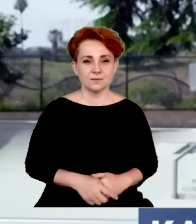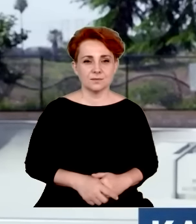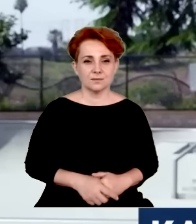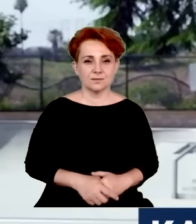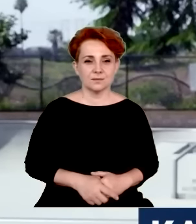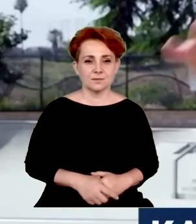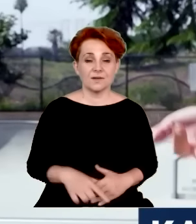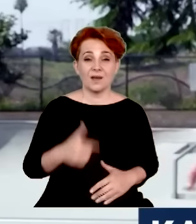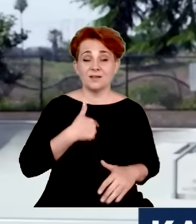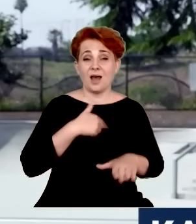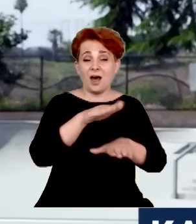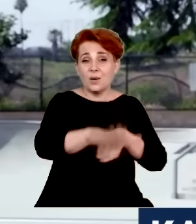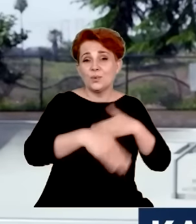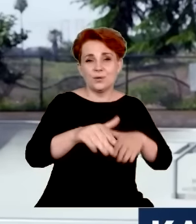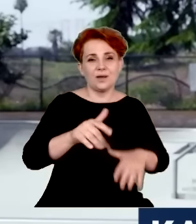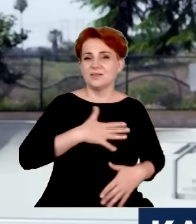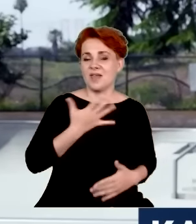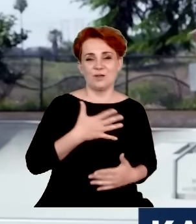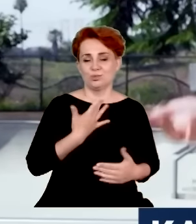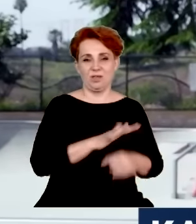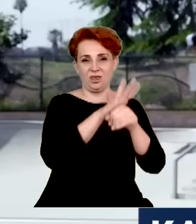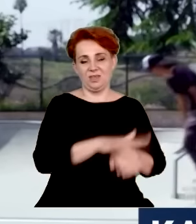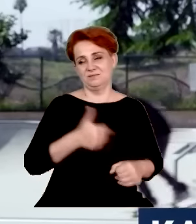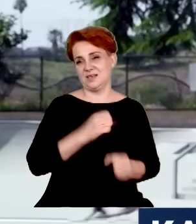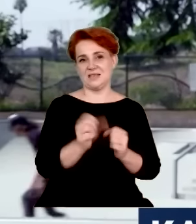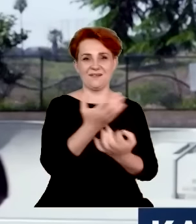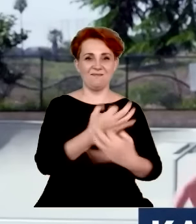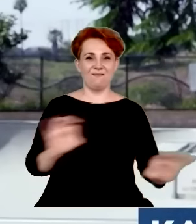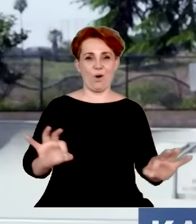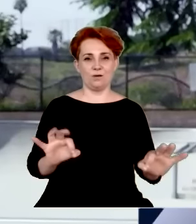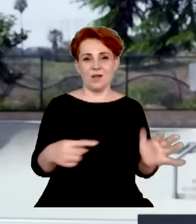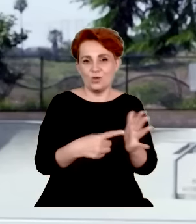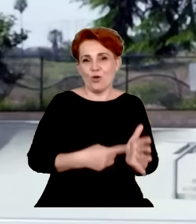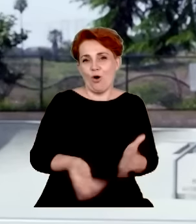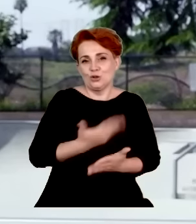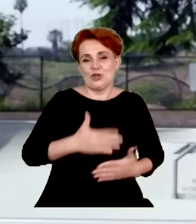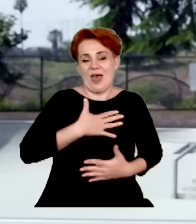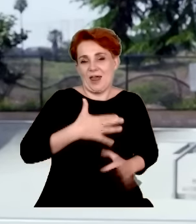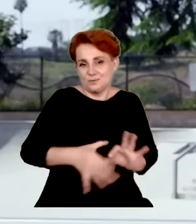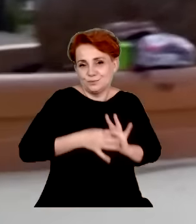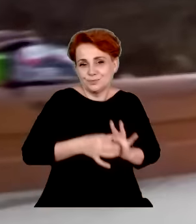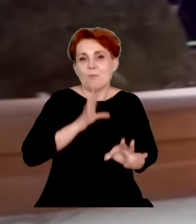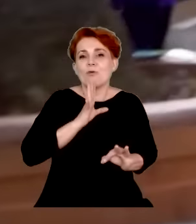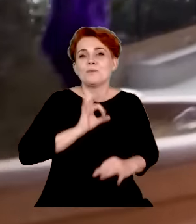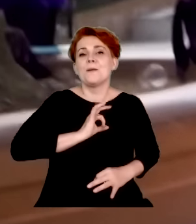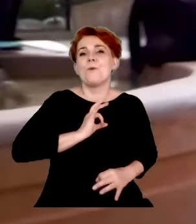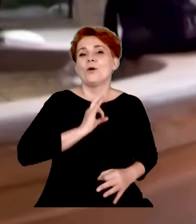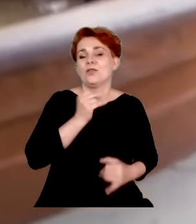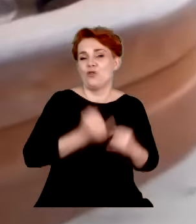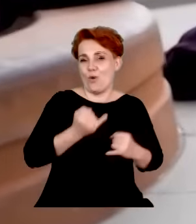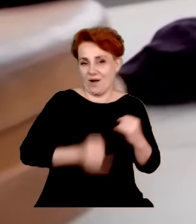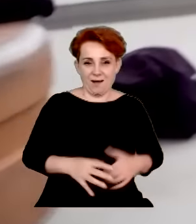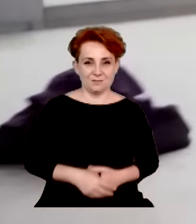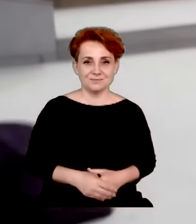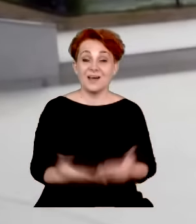Kiedy jeżdżę na desce, nie czuję się skrępowana. Jestem wolna. Deska jest w tym momencie częścią mnie, tak jakby była moimi nogami. Teraz dzięki desce